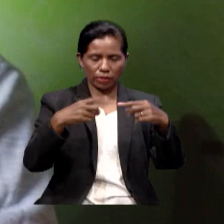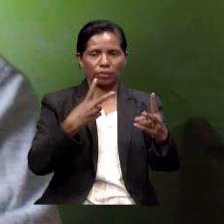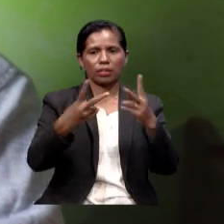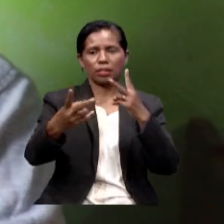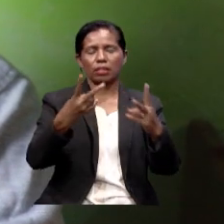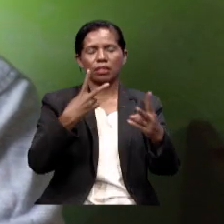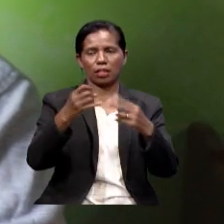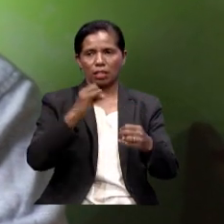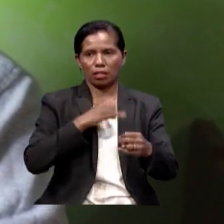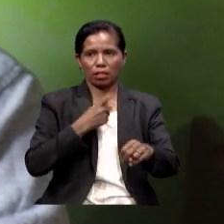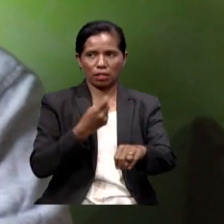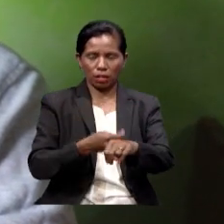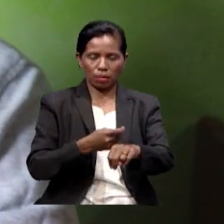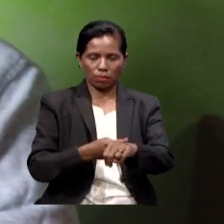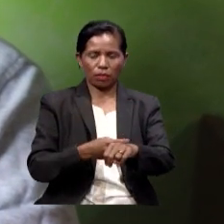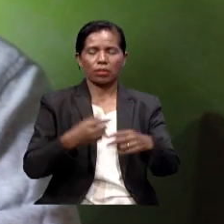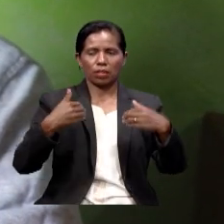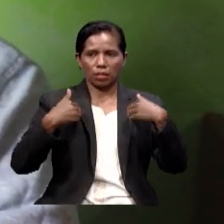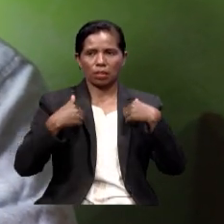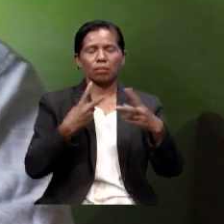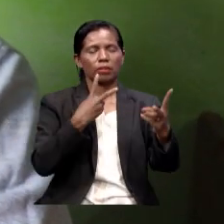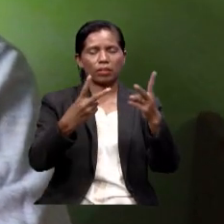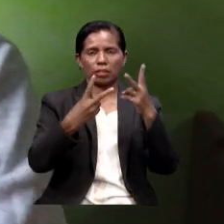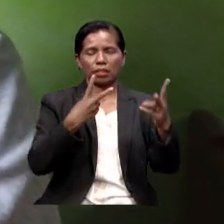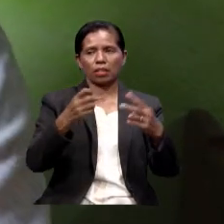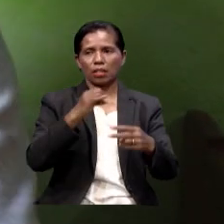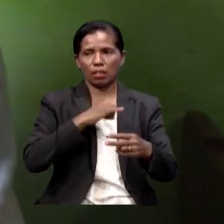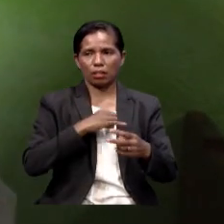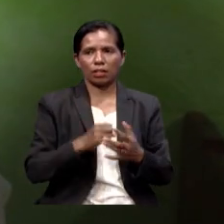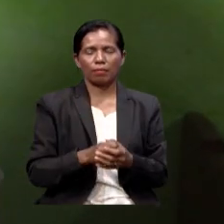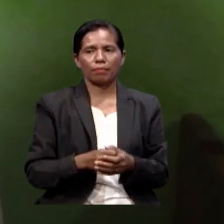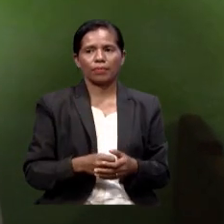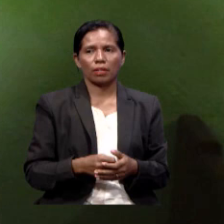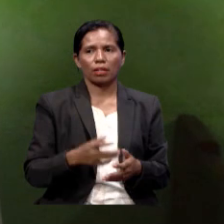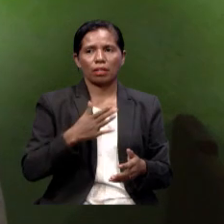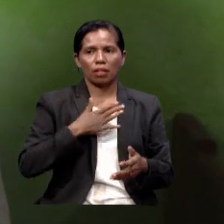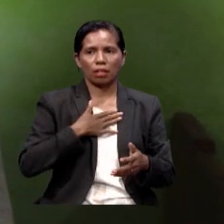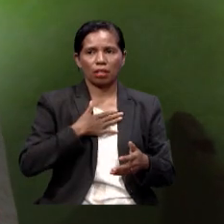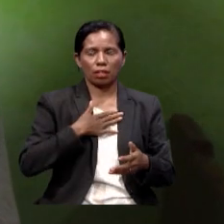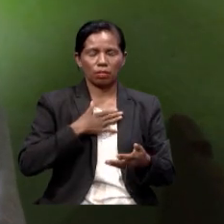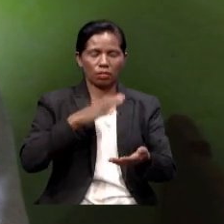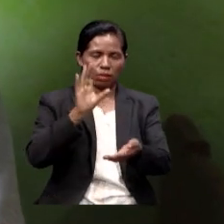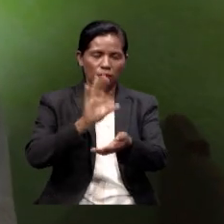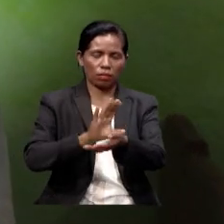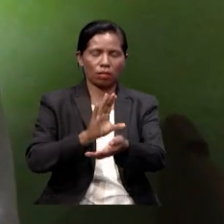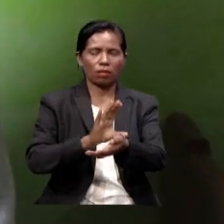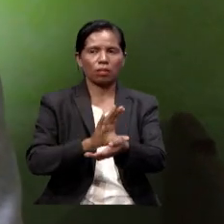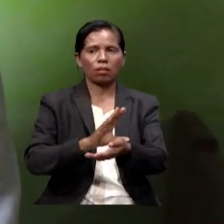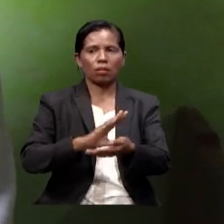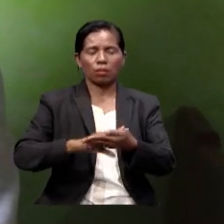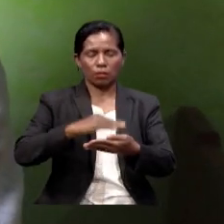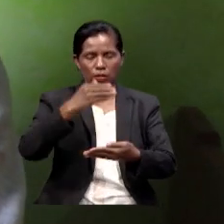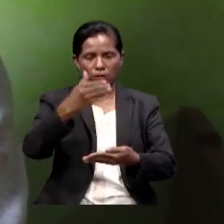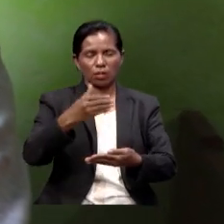ah sira te pondu ya tempo ne sira sempre mai visita hau pus funda dau ne hau ne laptop be da komputador ne Mac ne hati